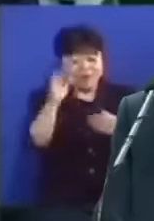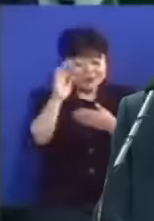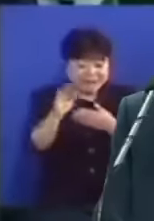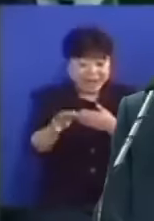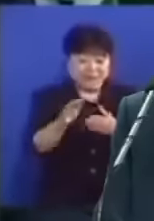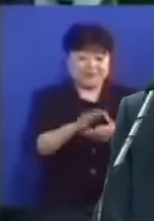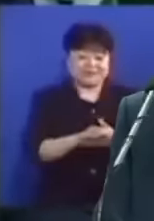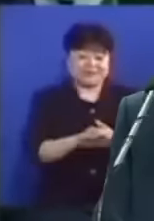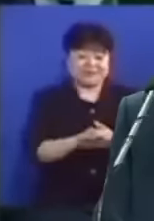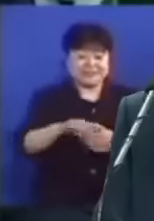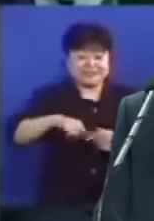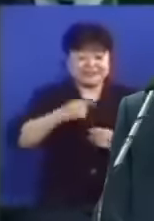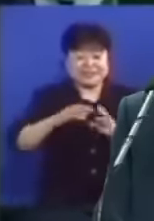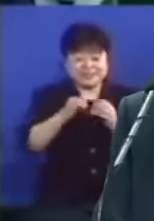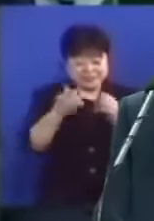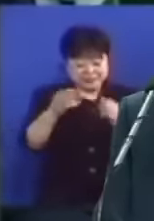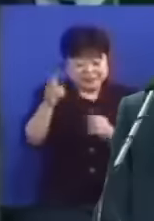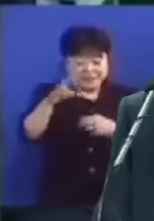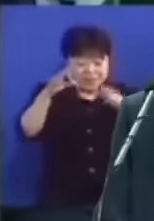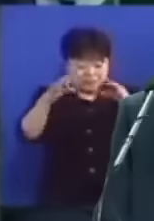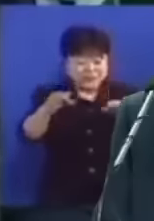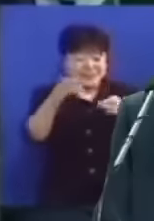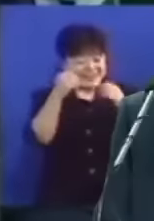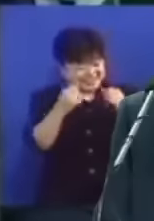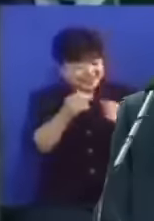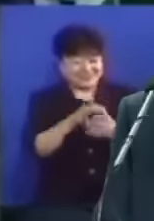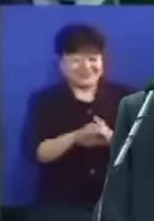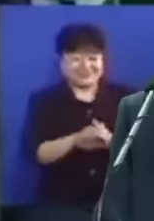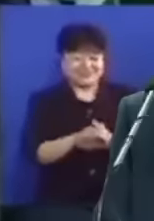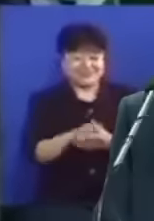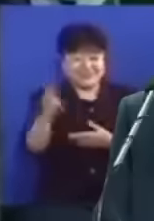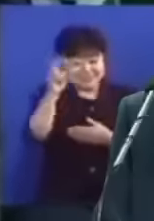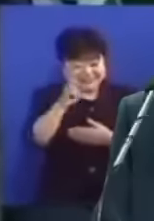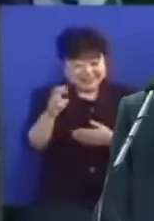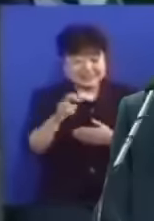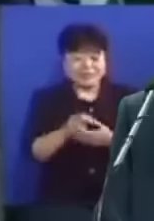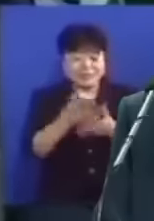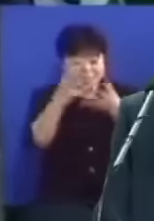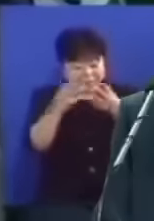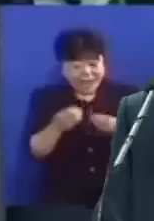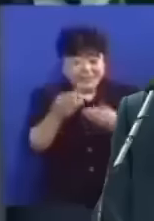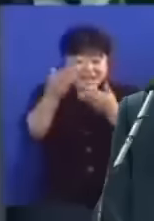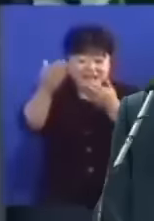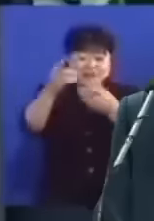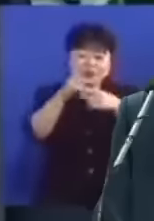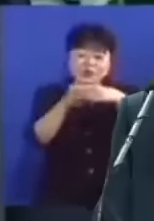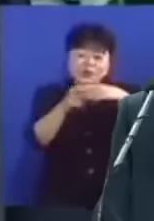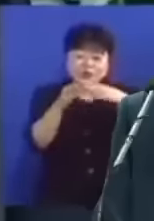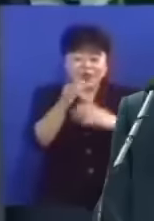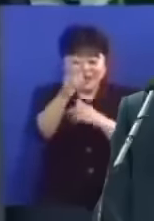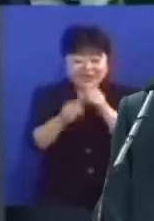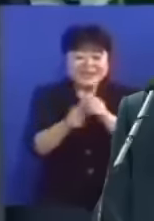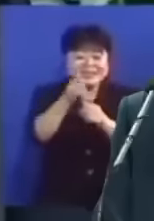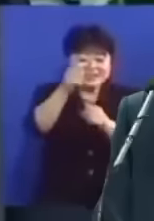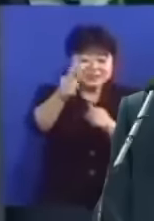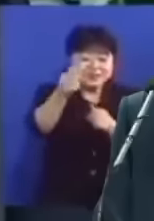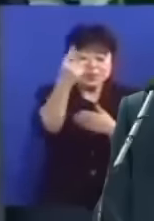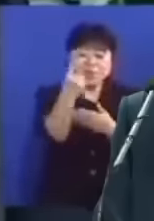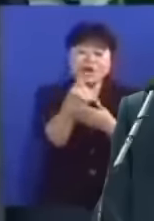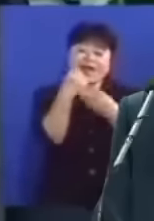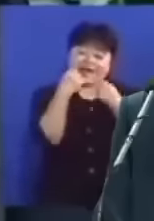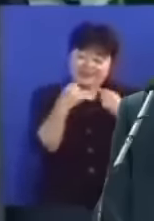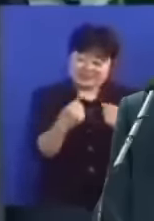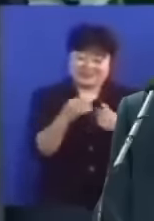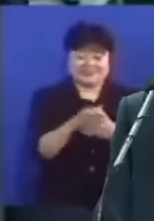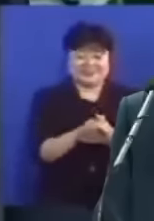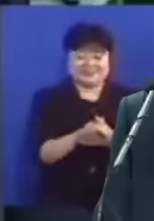다음에 자기 백성의 찬양 중에 계신 것입니다. 찬양을 많이 하는 교회는 하나님이 와 계신